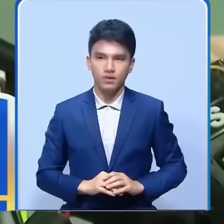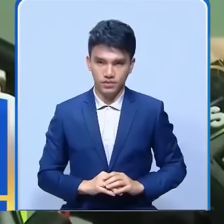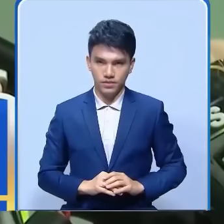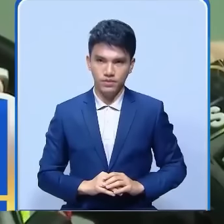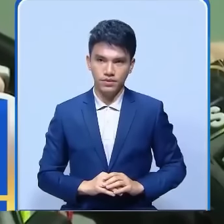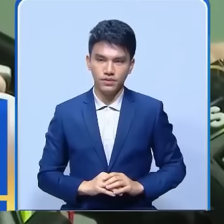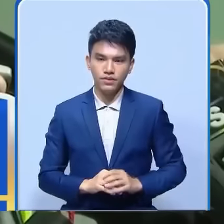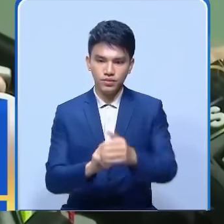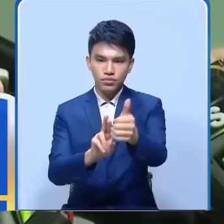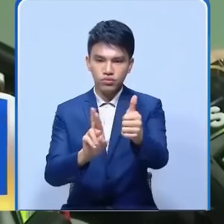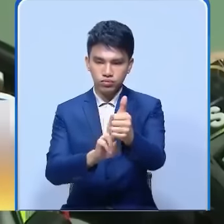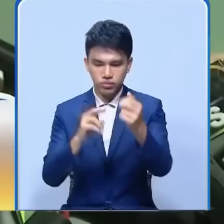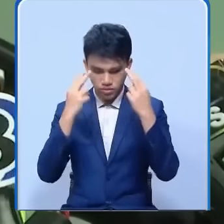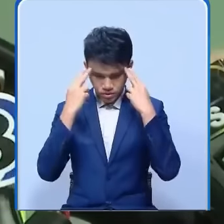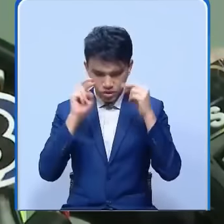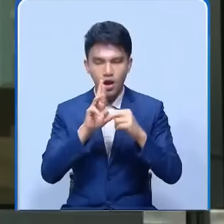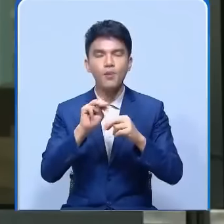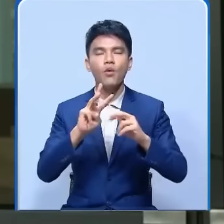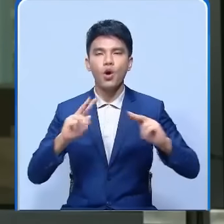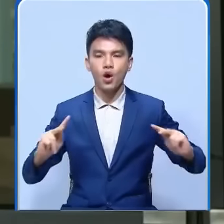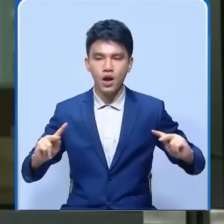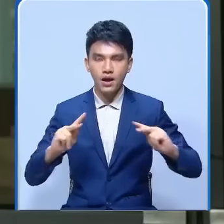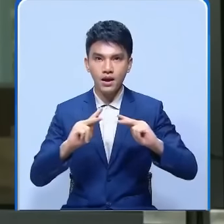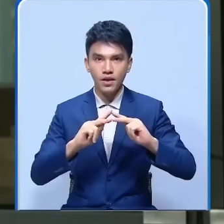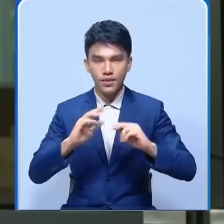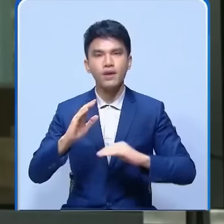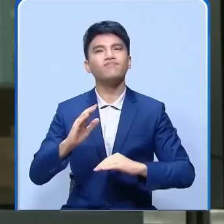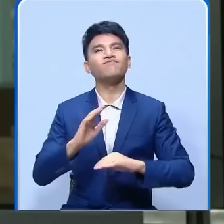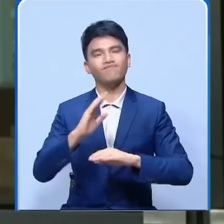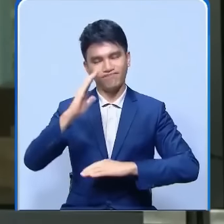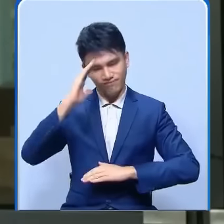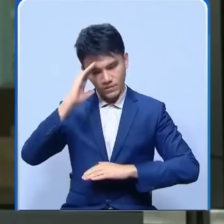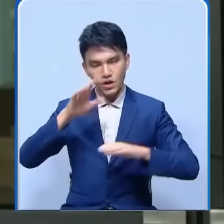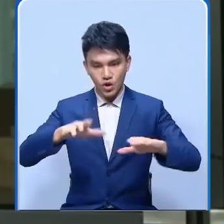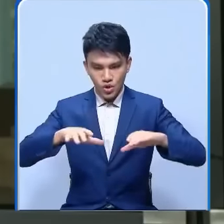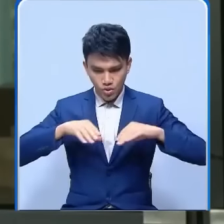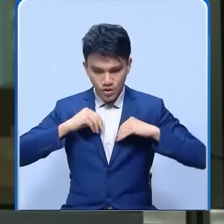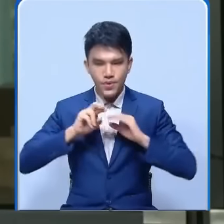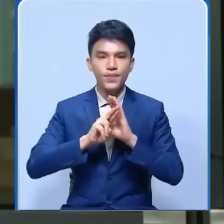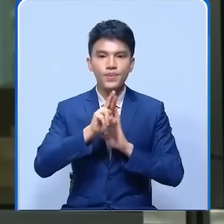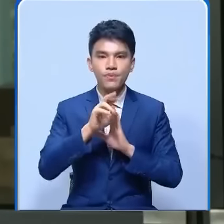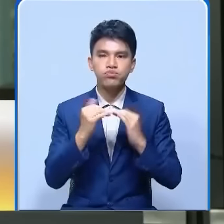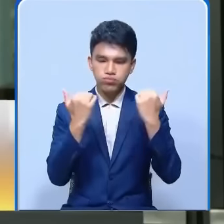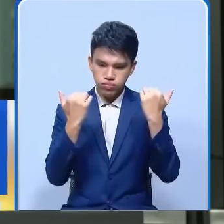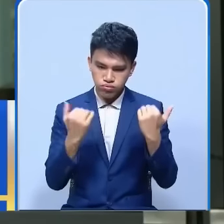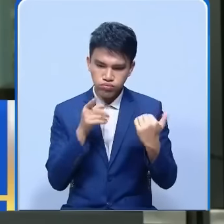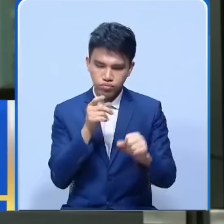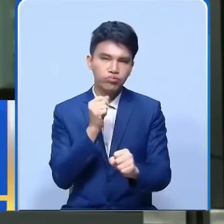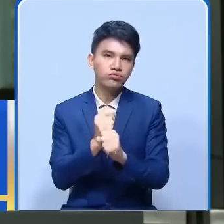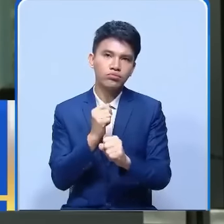ของรองนายกรัฐมนตรีและรัฐมนตรีว่าการกระทรวงกลาโหมท่านก็ยอมรับว่าน้ำท่วมเชียงรายยังสั่งการอะไรไม่